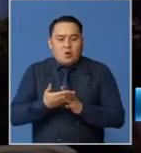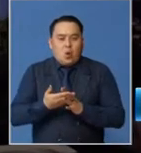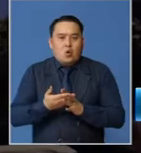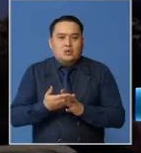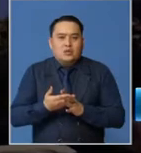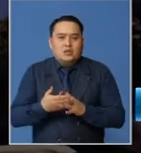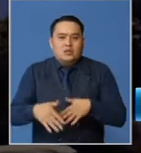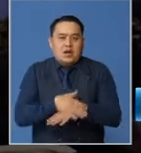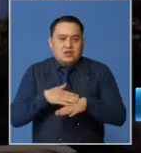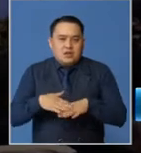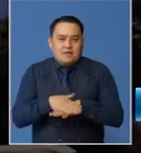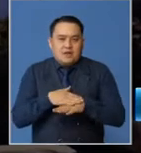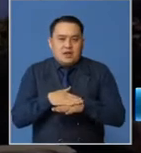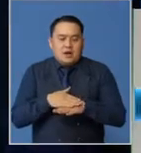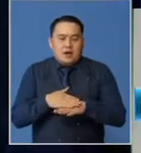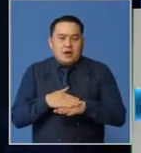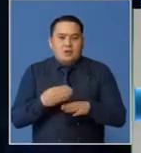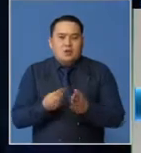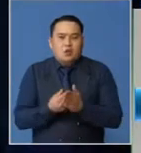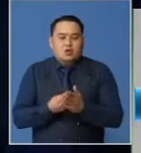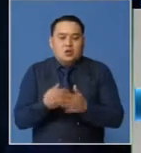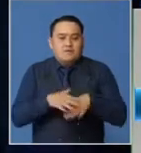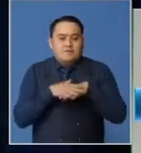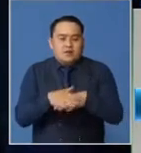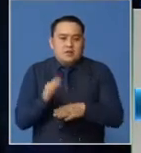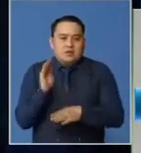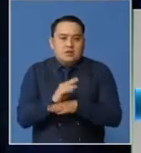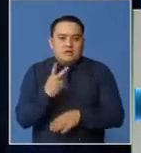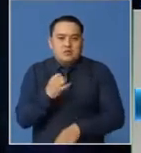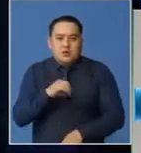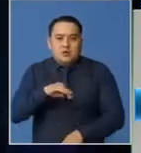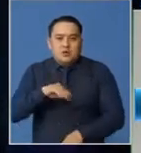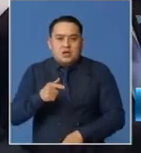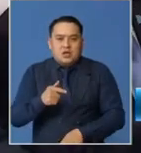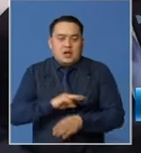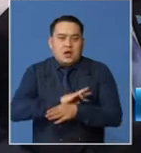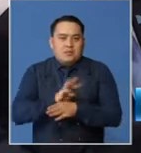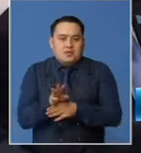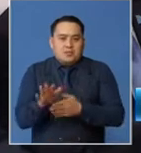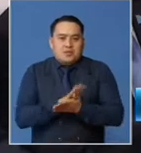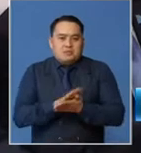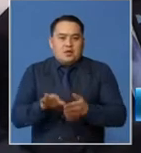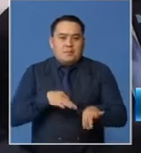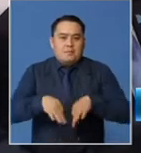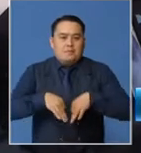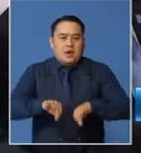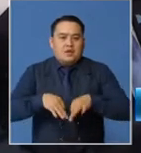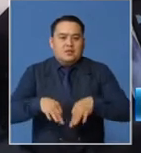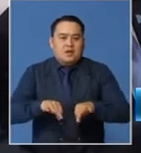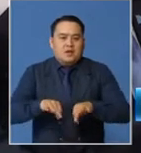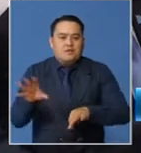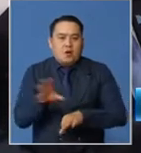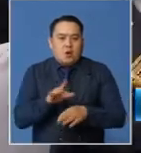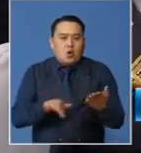для уязвимых слоев населения. Так, из бюджета будет выделено 200 миллионов тенге на обеспечение бесплатного проезда многодетных матерей